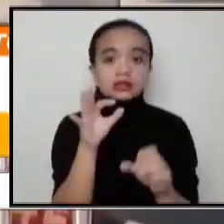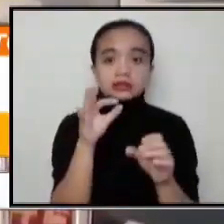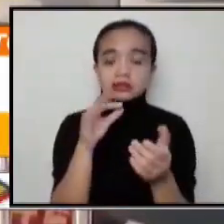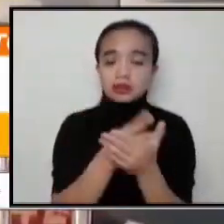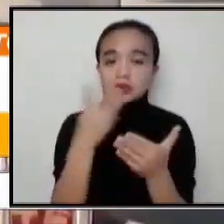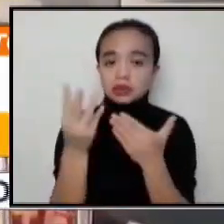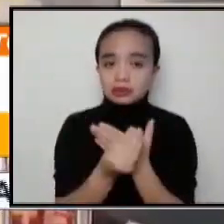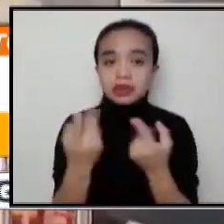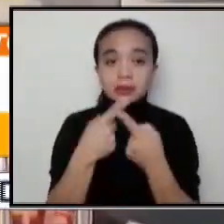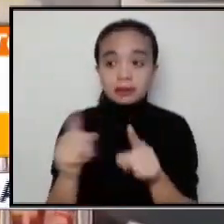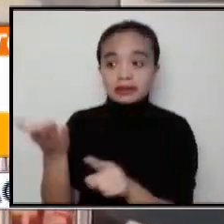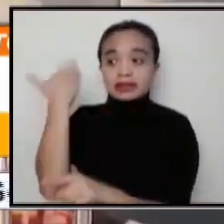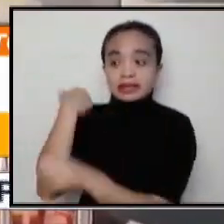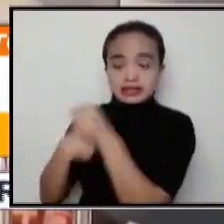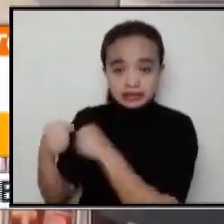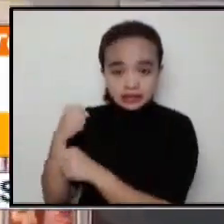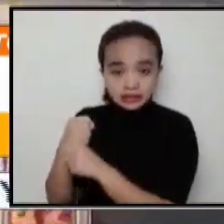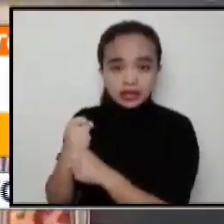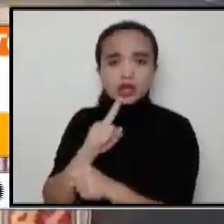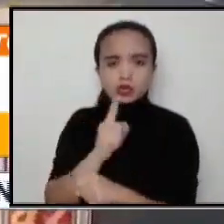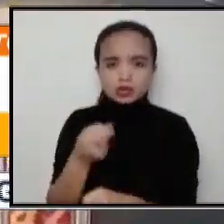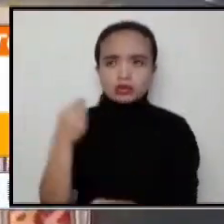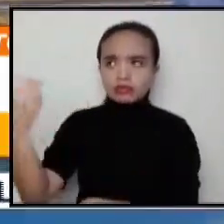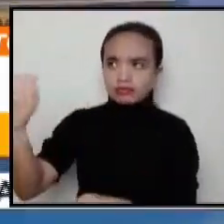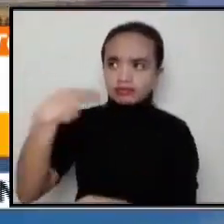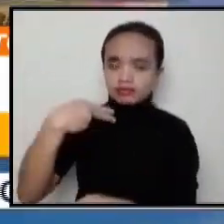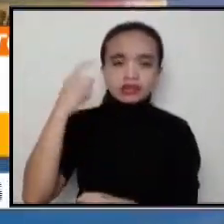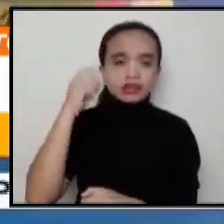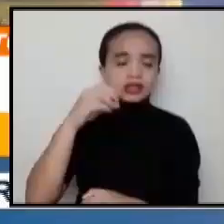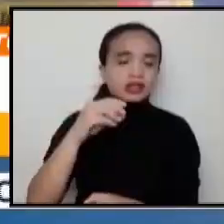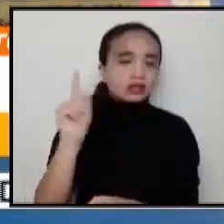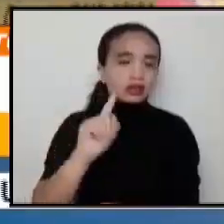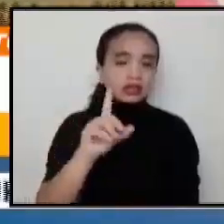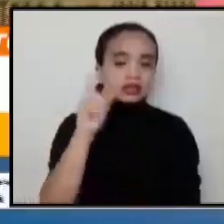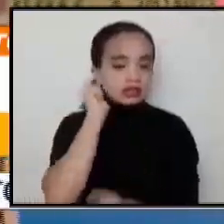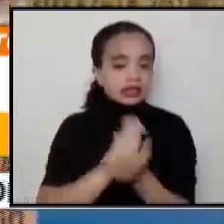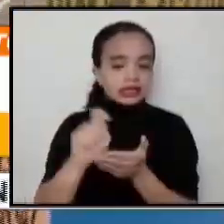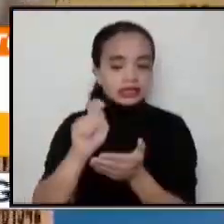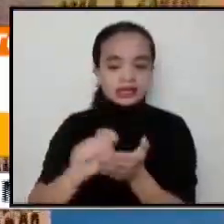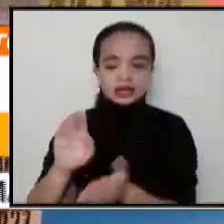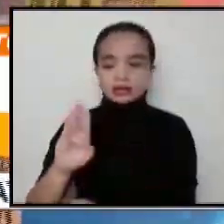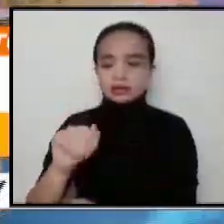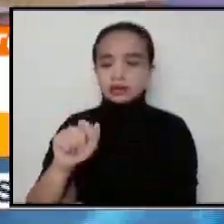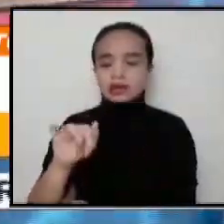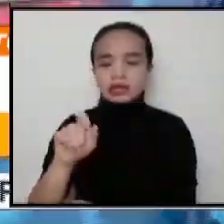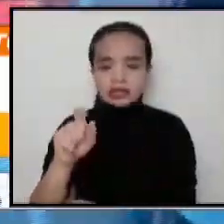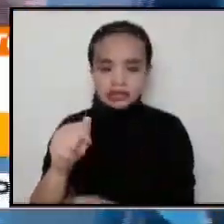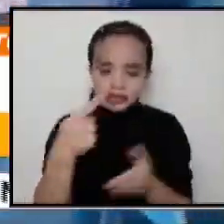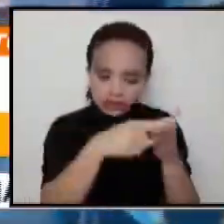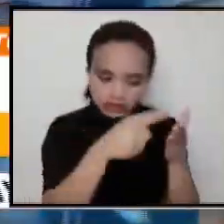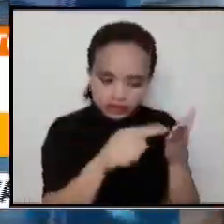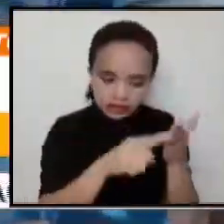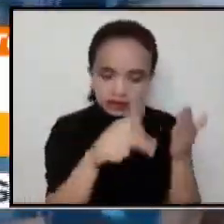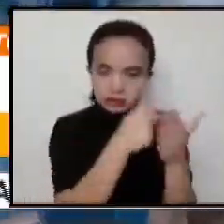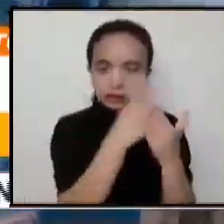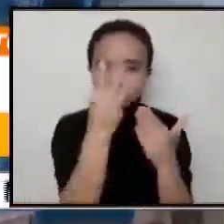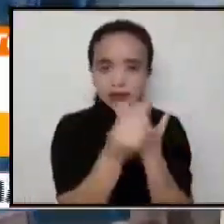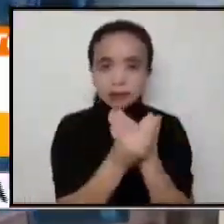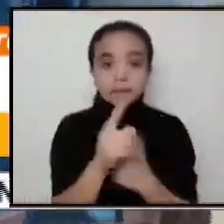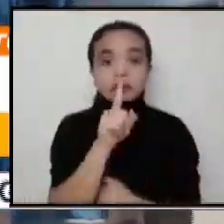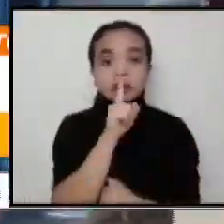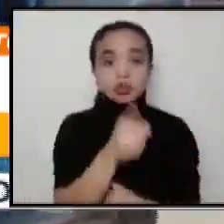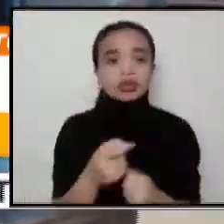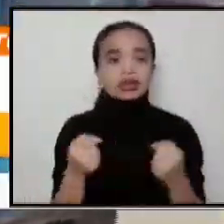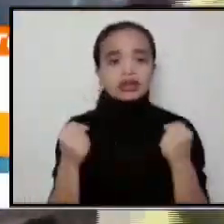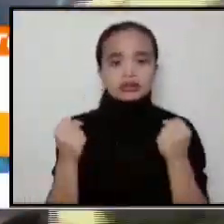pa, talagang inutusan na kami ni Secretary Bautista to really look at the program. And in fact, in reality, marami na tayong